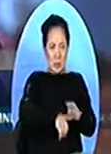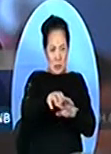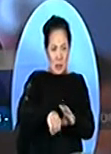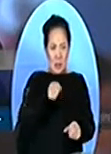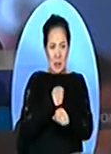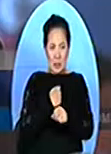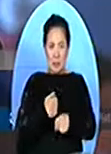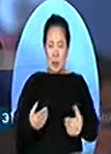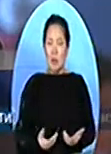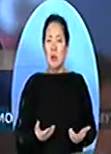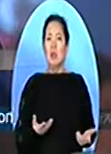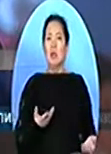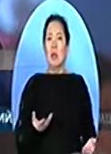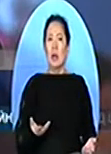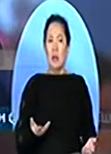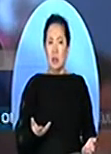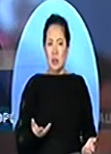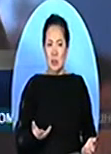уу?